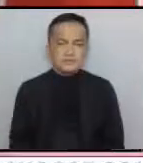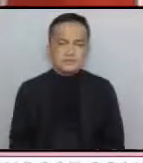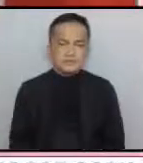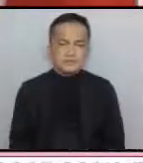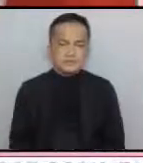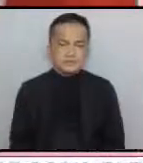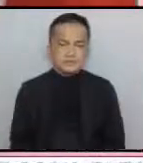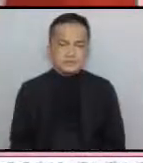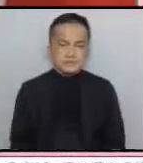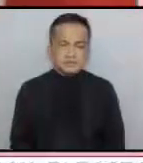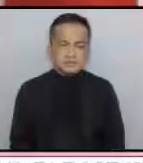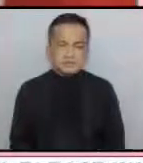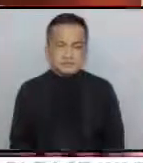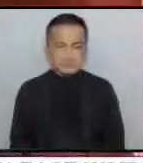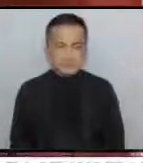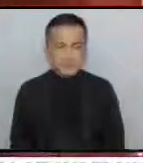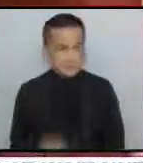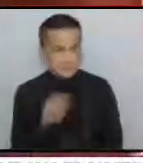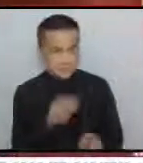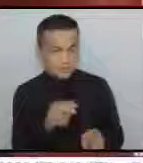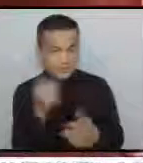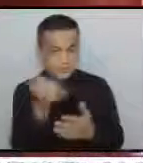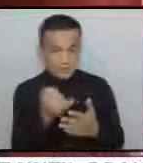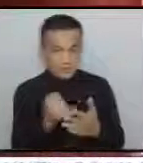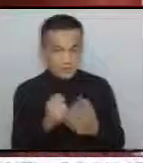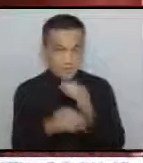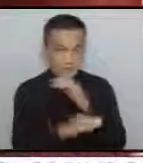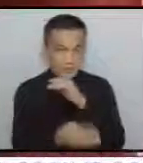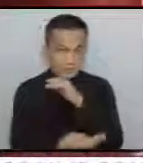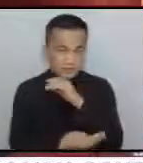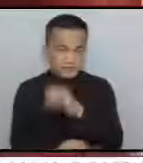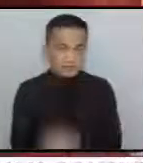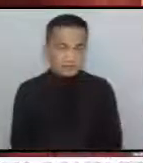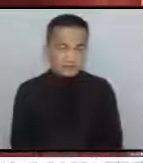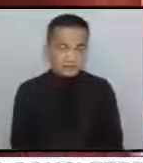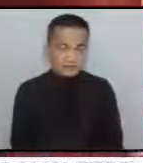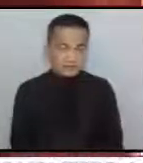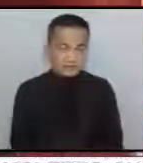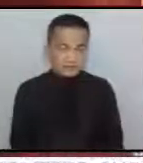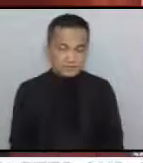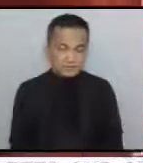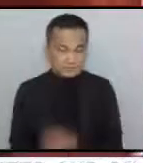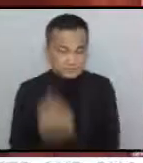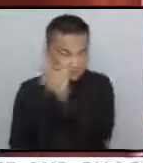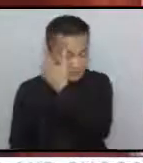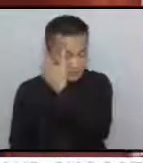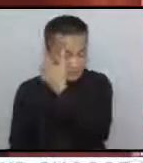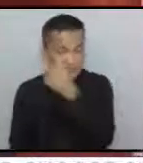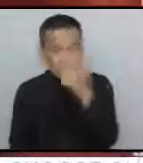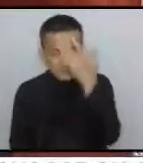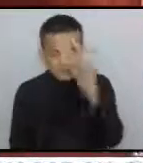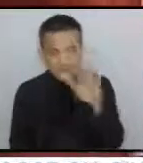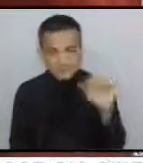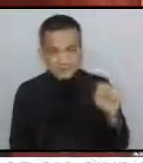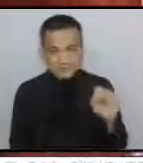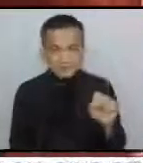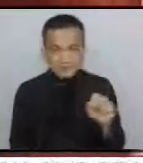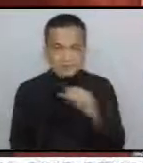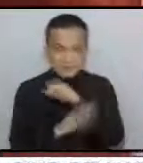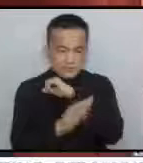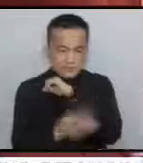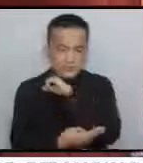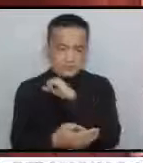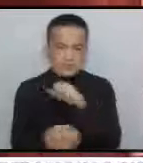ko, nagpa-paint din po kayo ng bags kasi may lumabas picture. Pero nakalimutan ko dalhin. Sorry. Oh. Sa bags and shoes, tapos sa